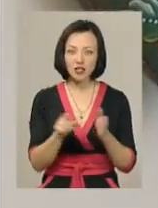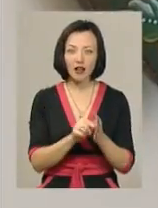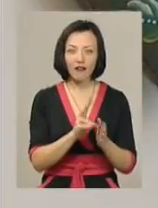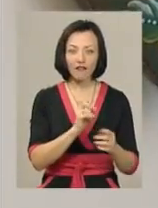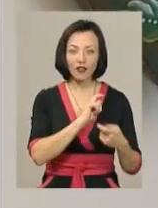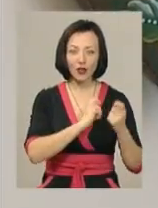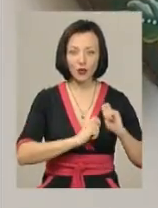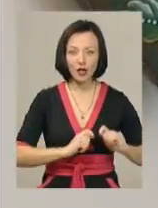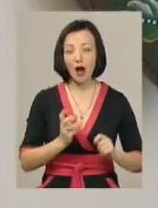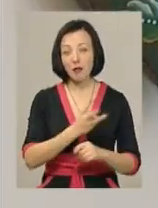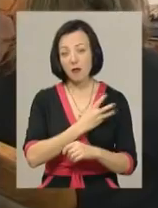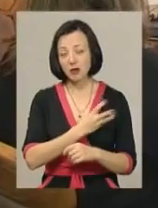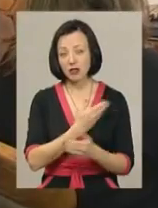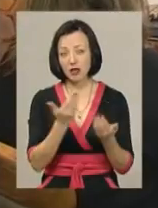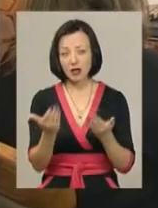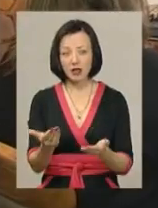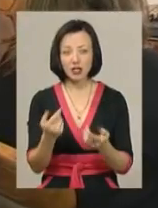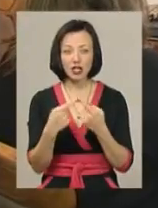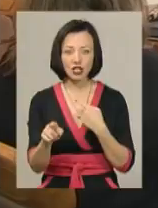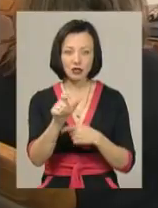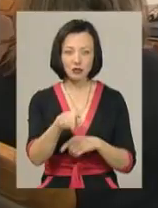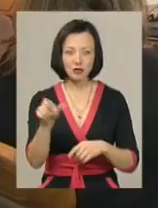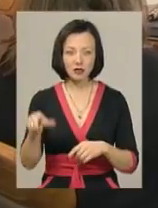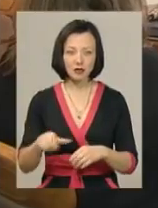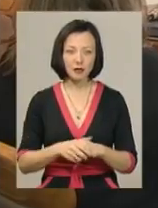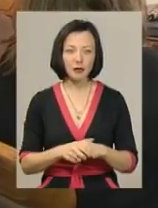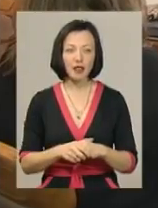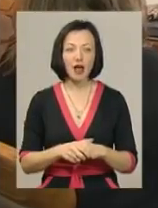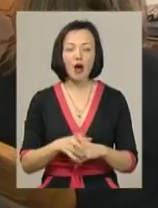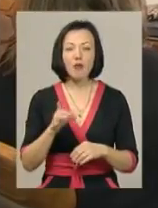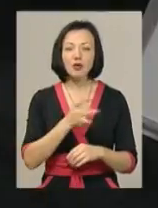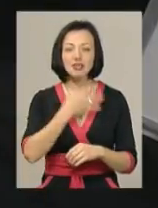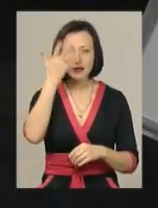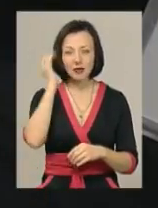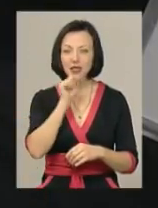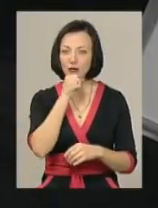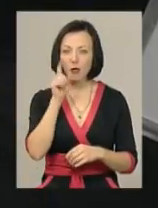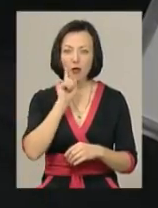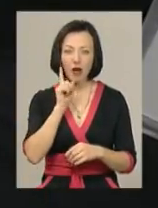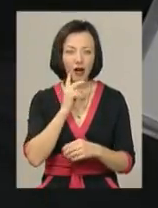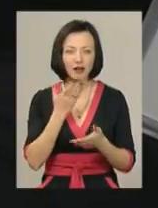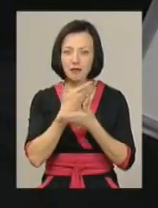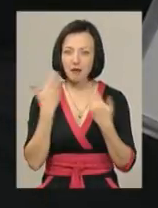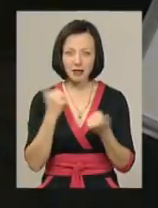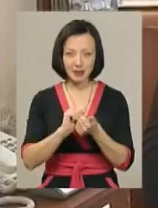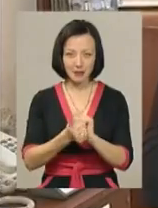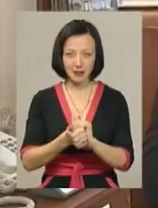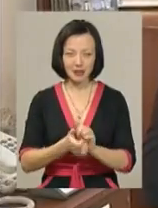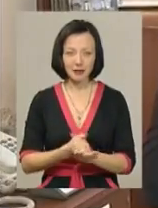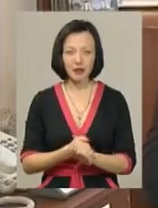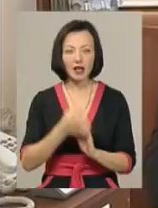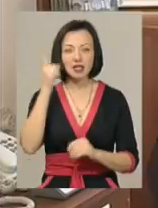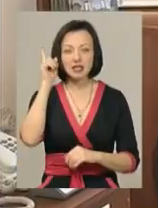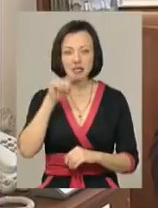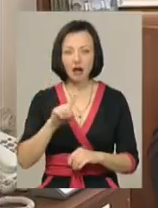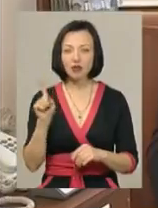бажанню інші персонажі переконують обласні посадовці від культури бо севочолому дідусю поки що не знайшли гідної заміни знаю що